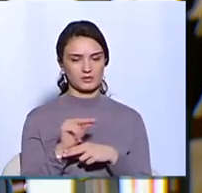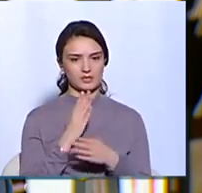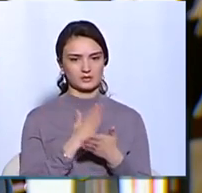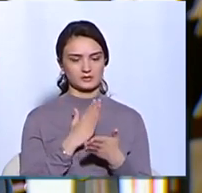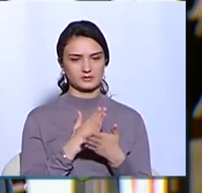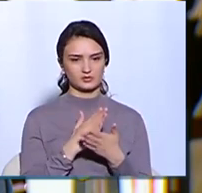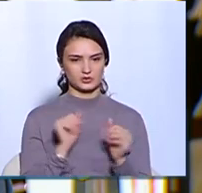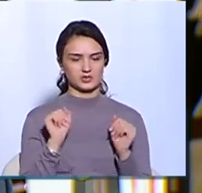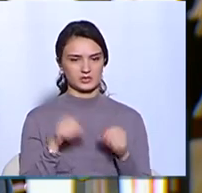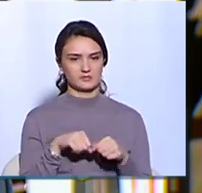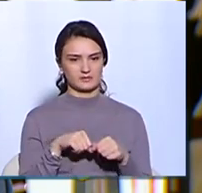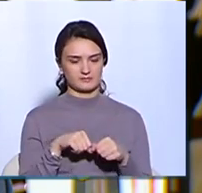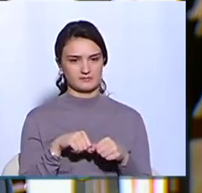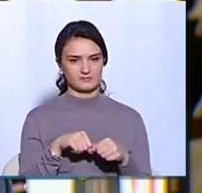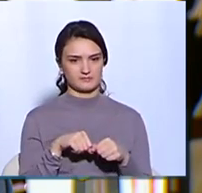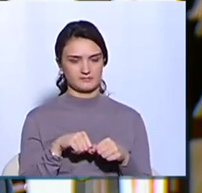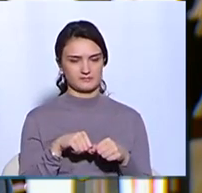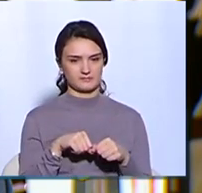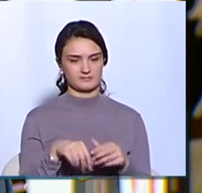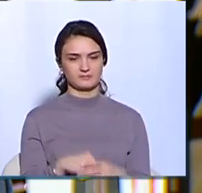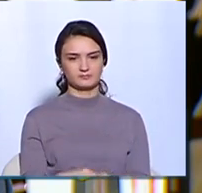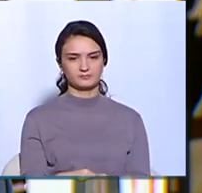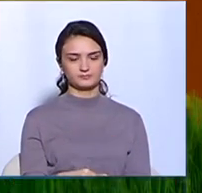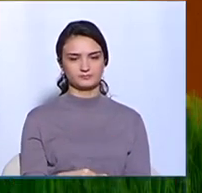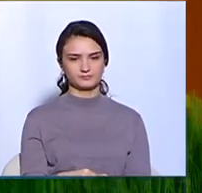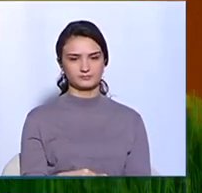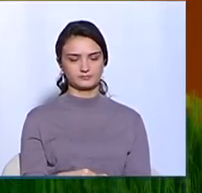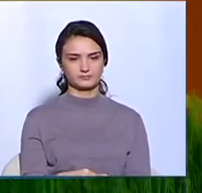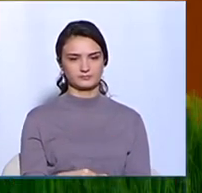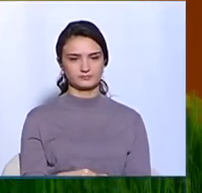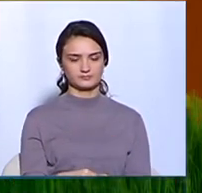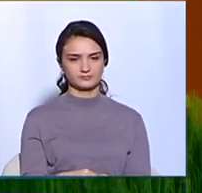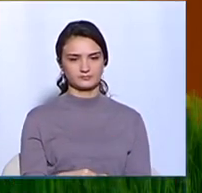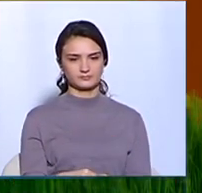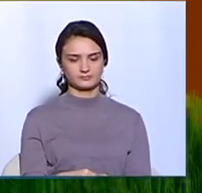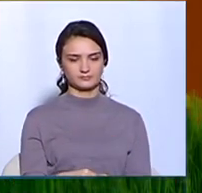არის შესაძლებელი. მათ შორის, როდესაც